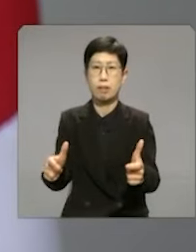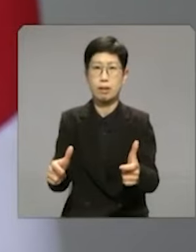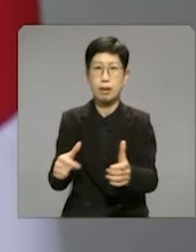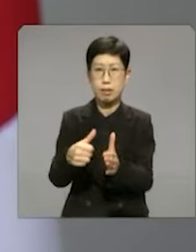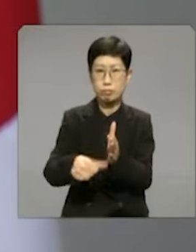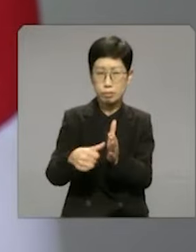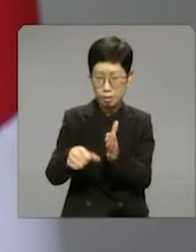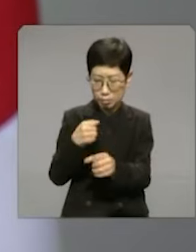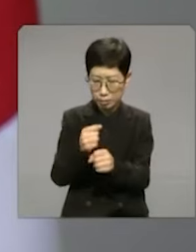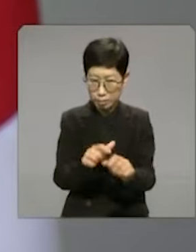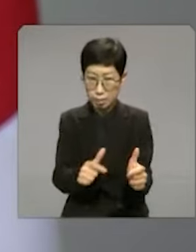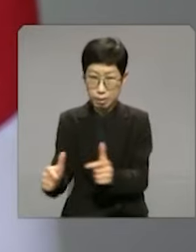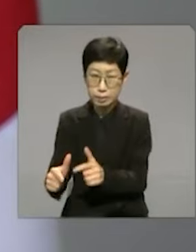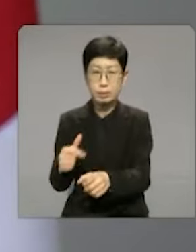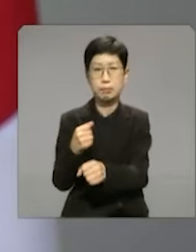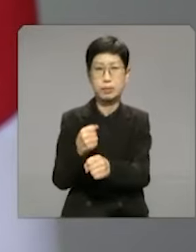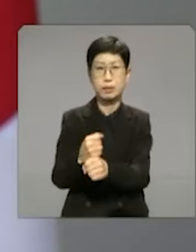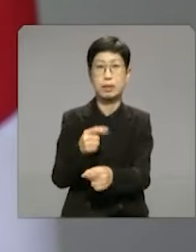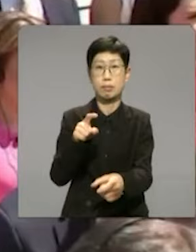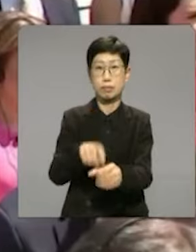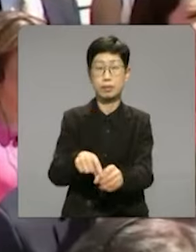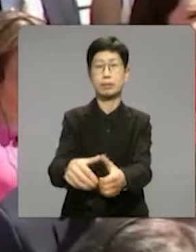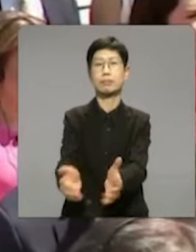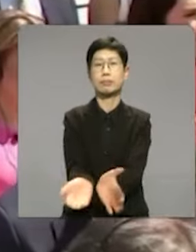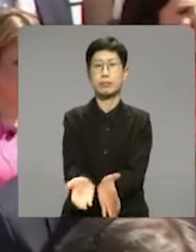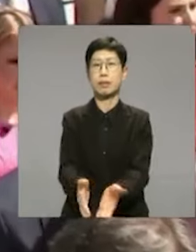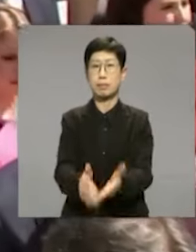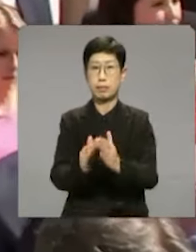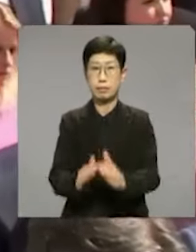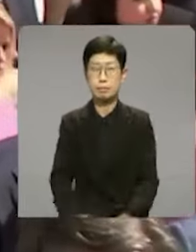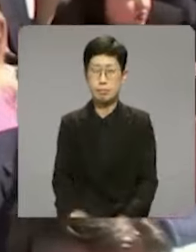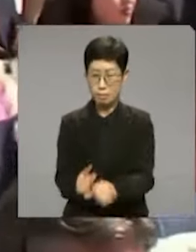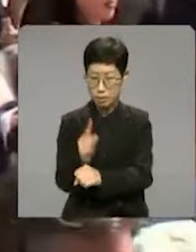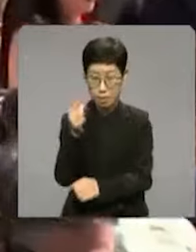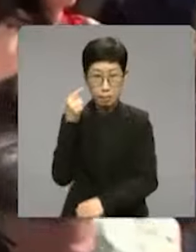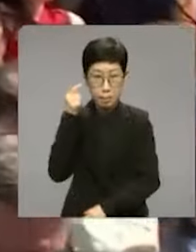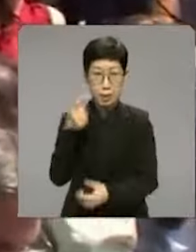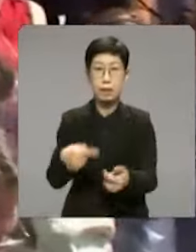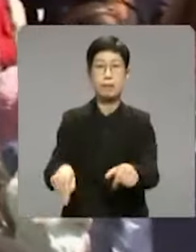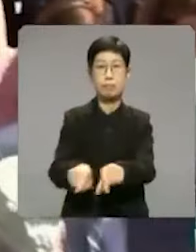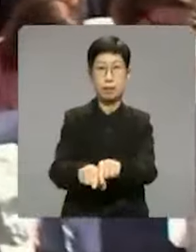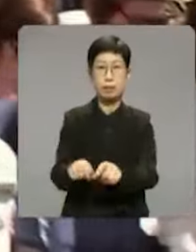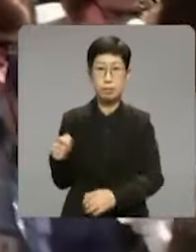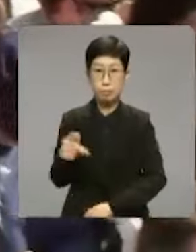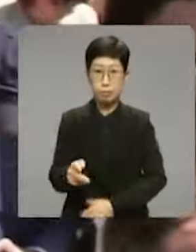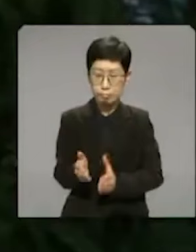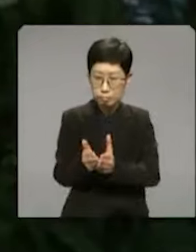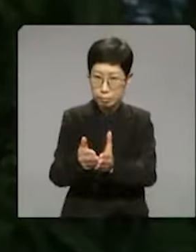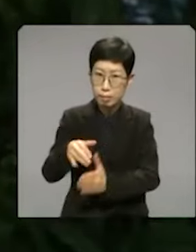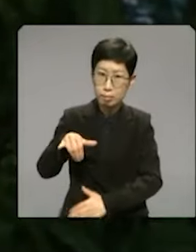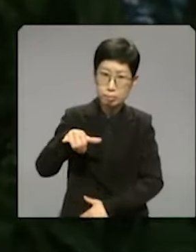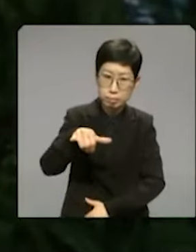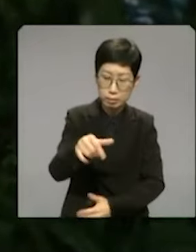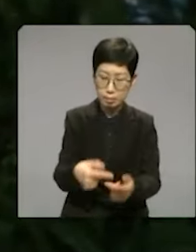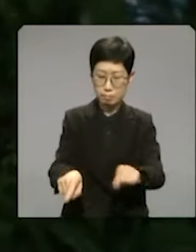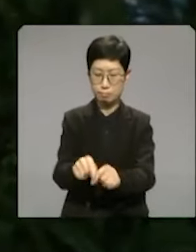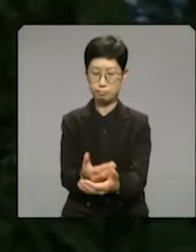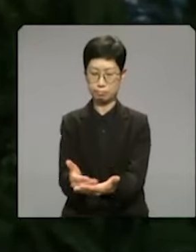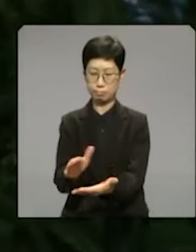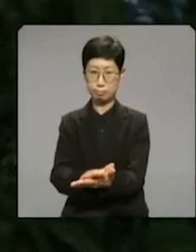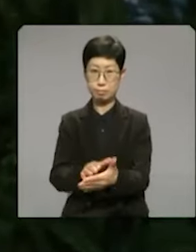논의할 협의체를 만듭니다. 미사일 공동 개발과 생산, 함정과 전투기의 공동 보수 등 협력